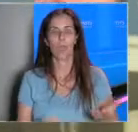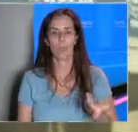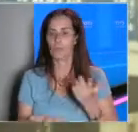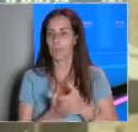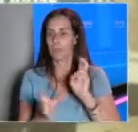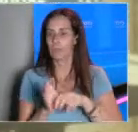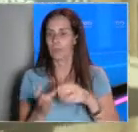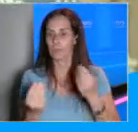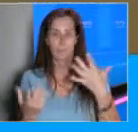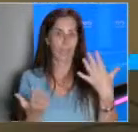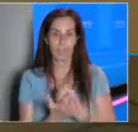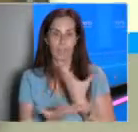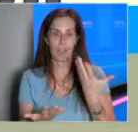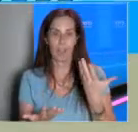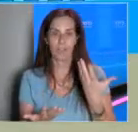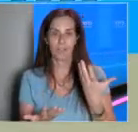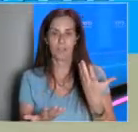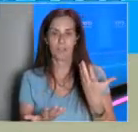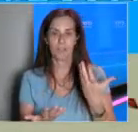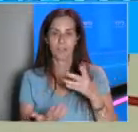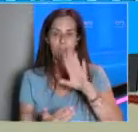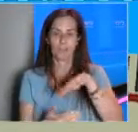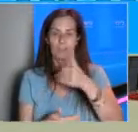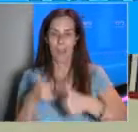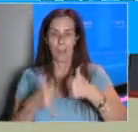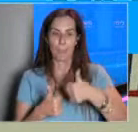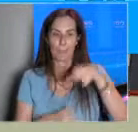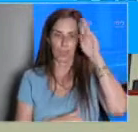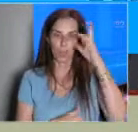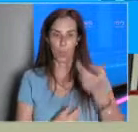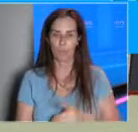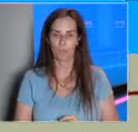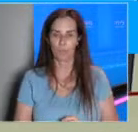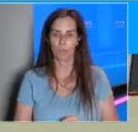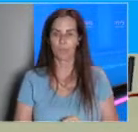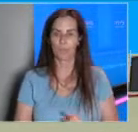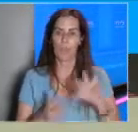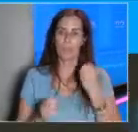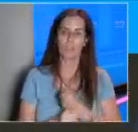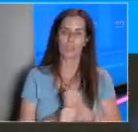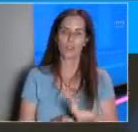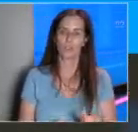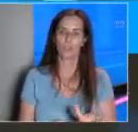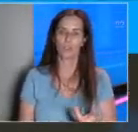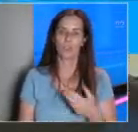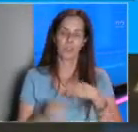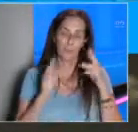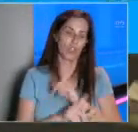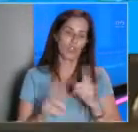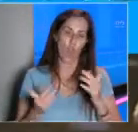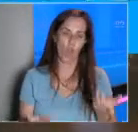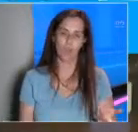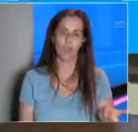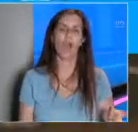נכנסת, אולי תכף אתה צריך להיאבק על חייך הפוליטיים בפריימריז. מה לעשות? אני מקווה מאוד שלא,